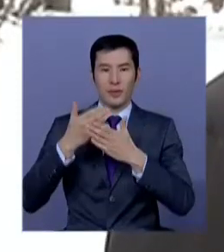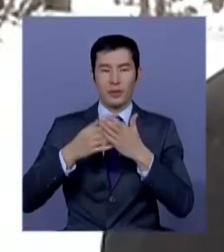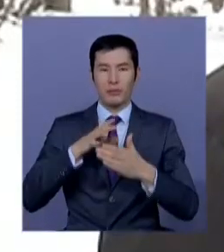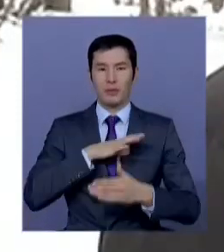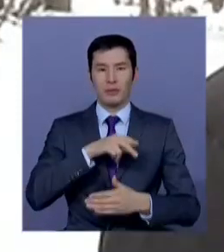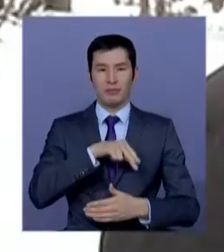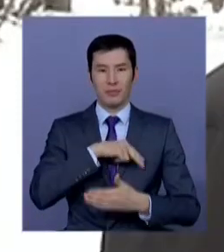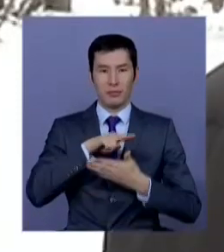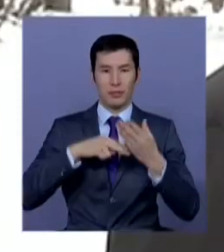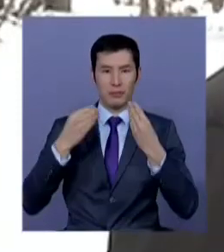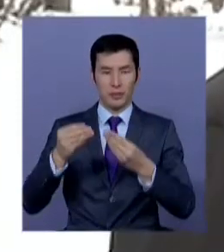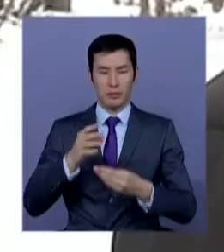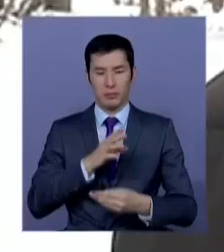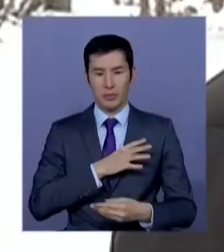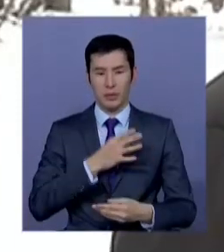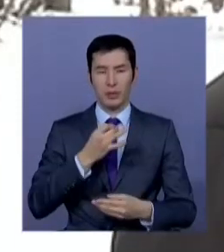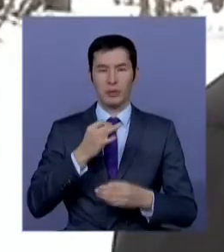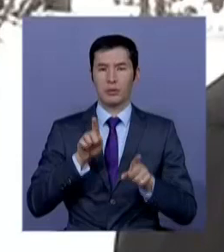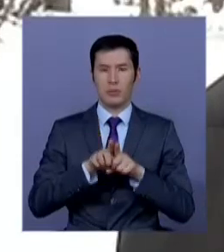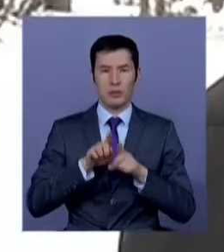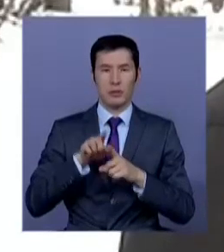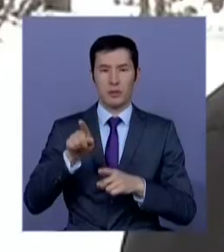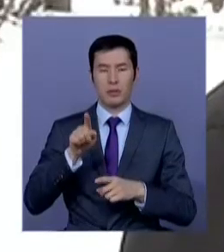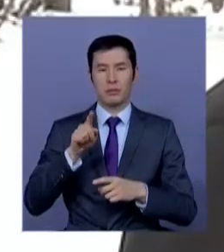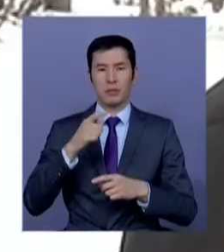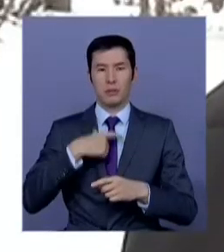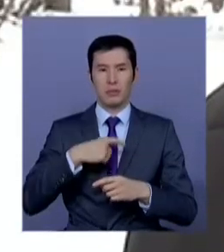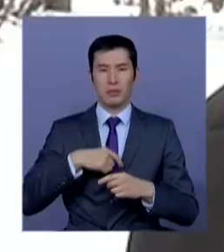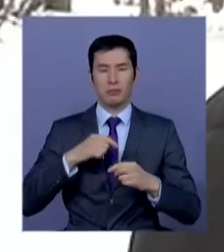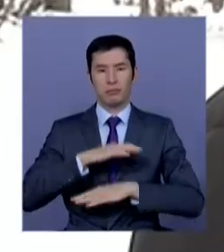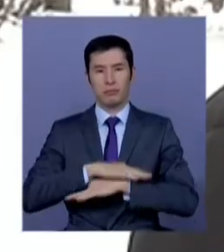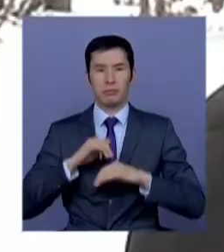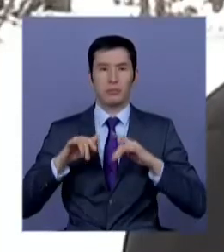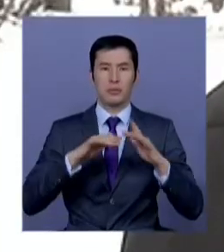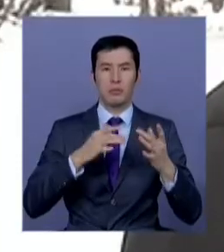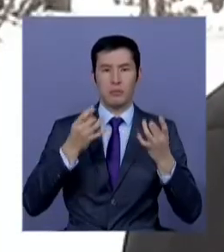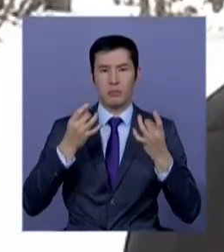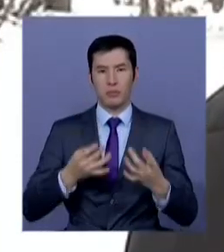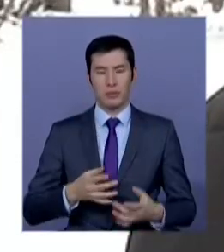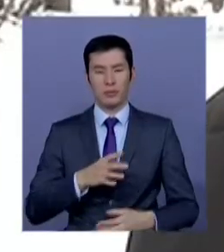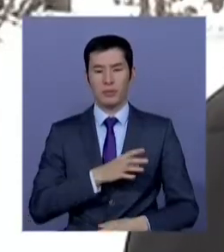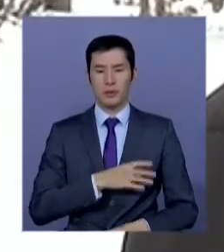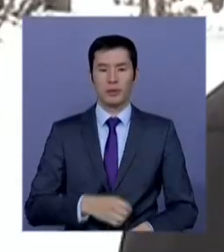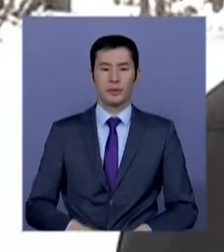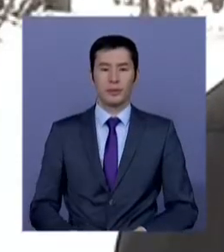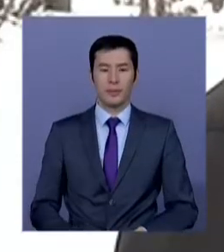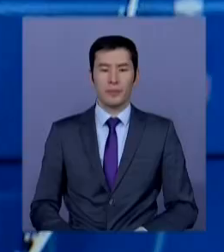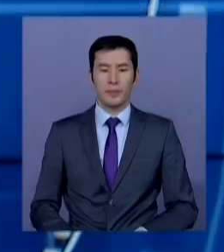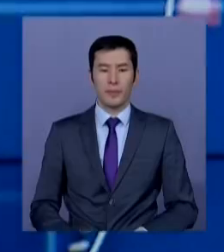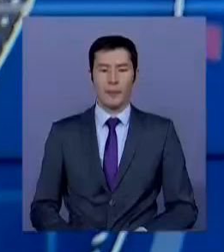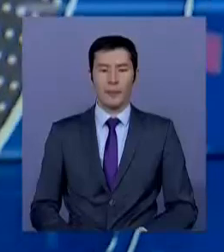ол кісі сондай келісті, сондай келбетті, ешқандай елмеген, жағымпаз жасамаған адам.